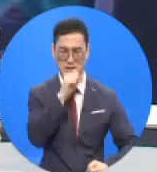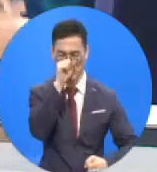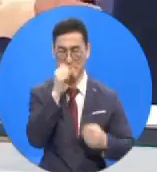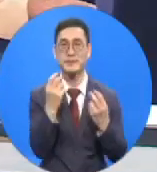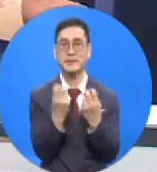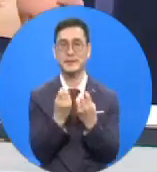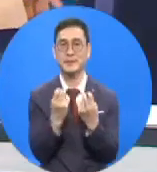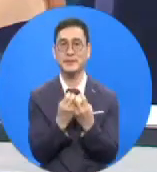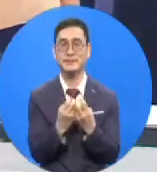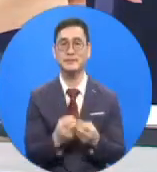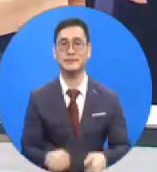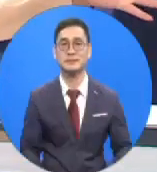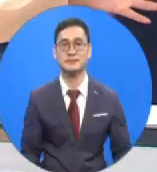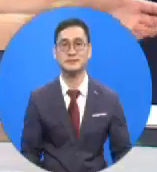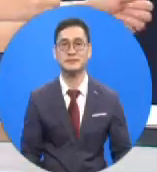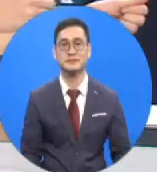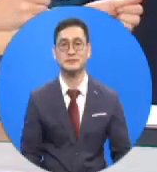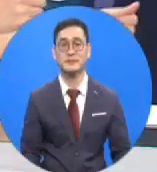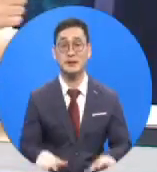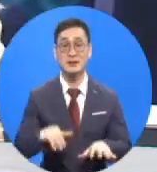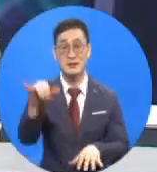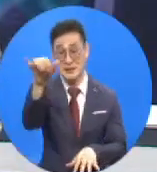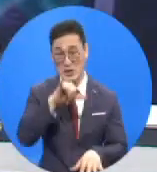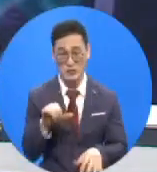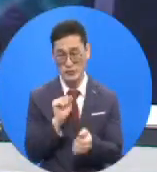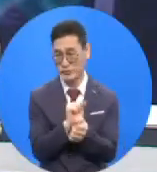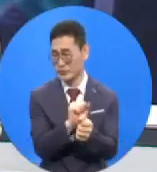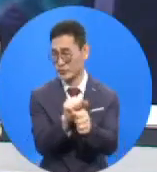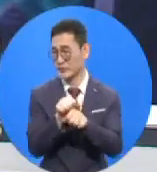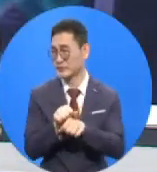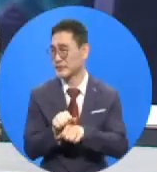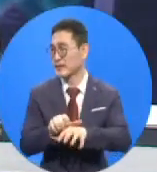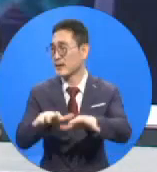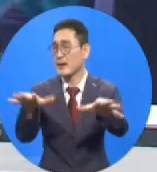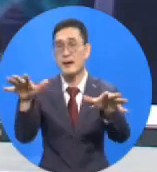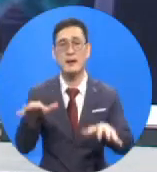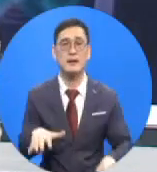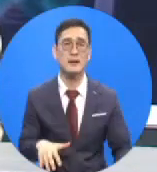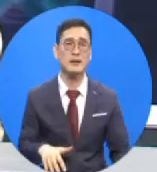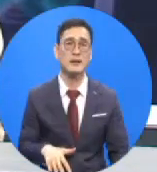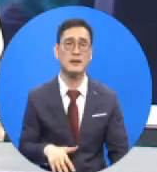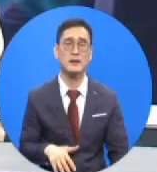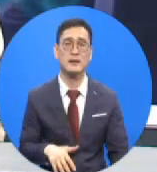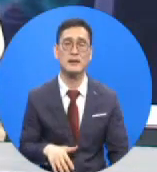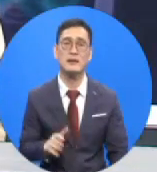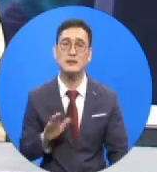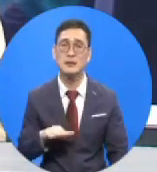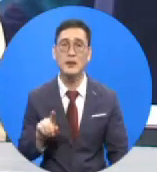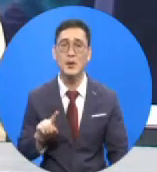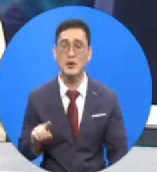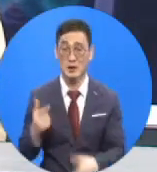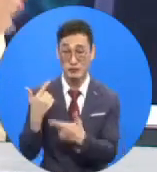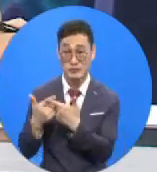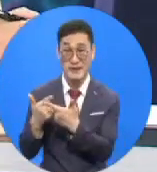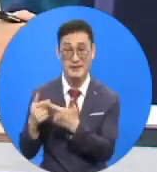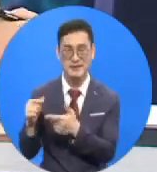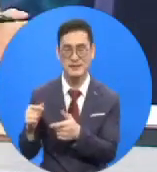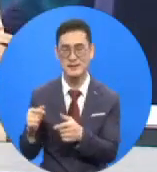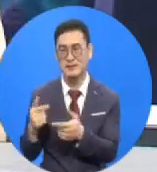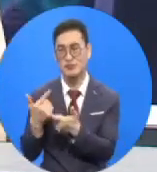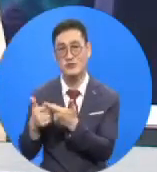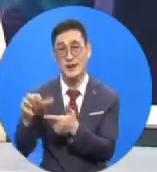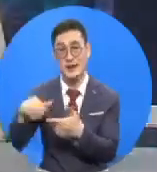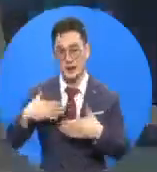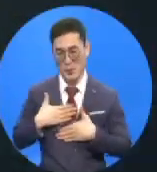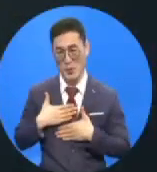같은데 아까 전국으로 확대 가 되고 있다 말씀해 주셨는데 저는 이부분이 참 궁금해요 왜 부산 목욕탕에서 3심 삭 행해